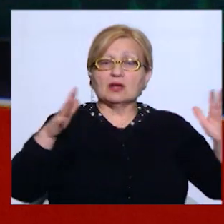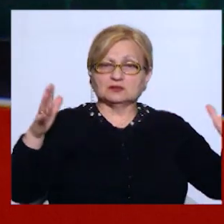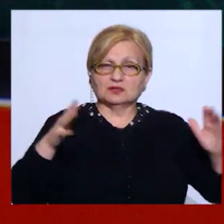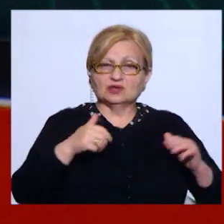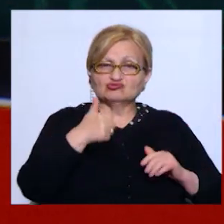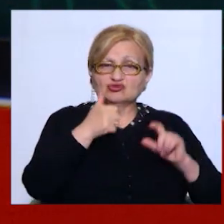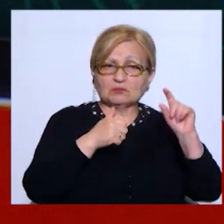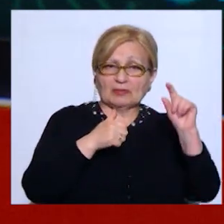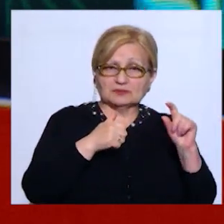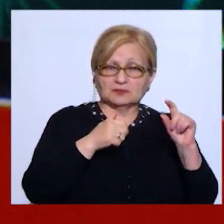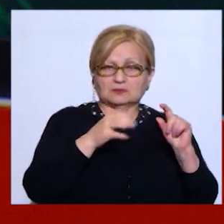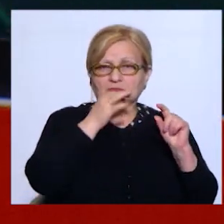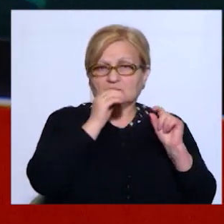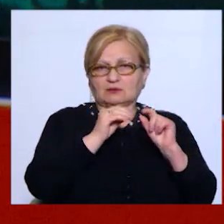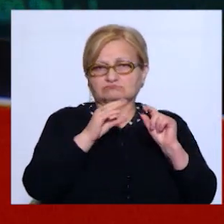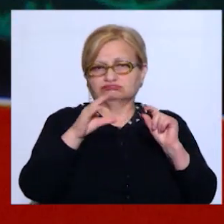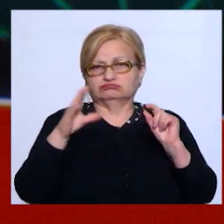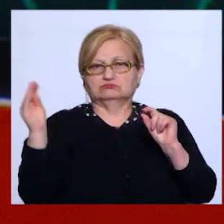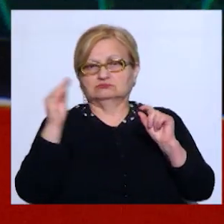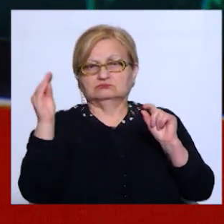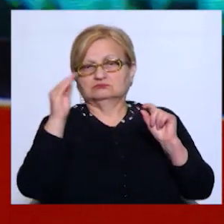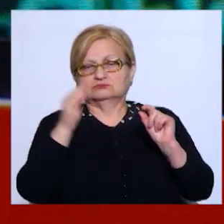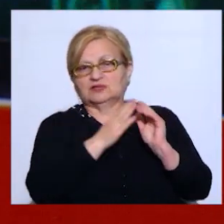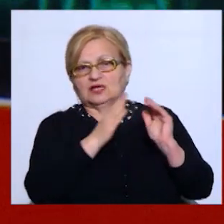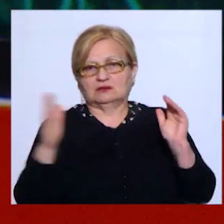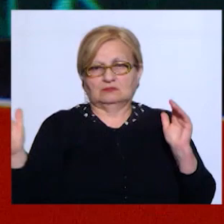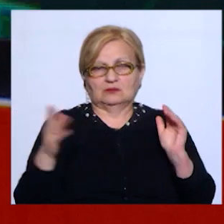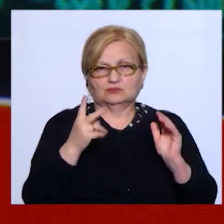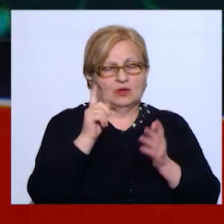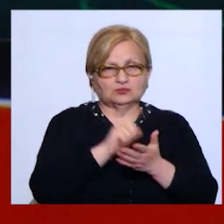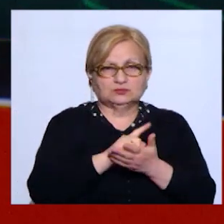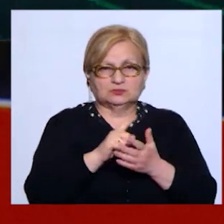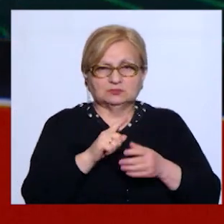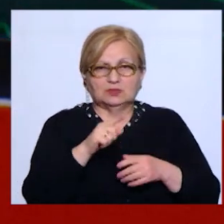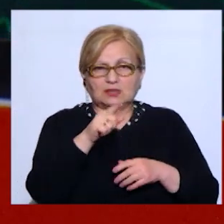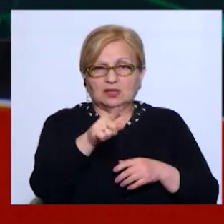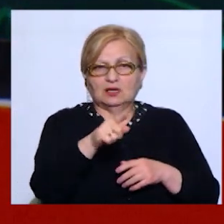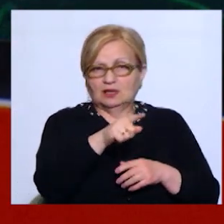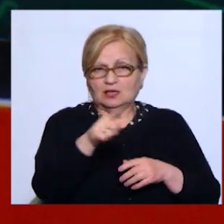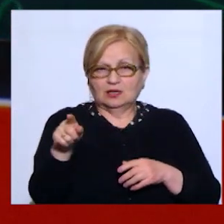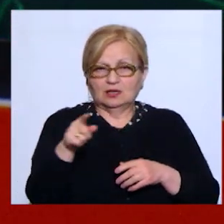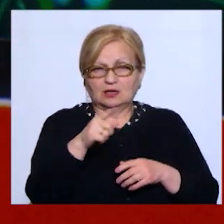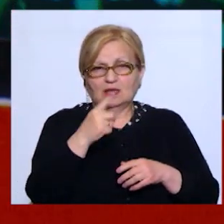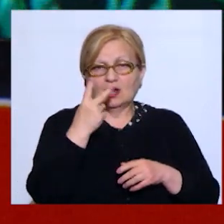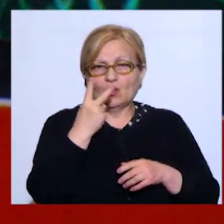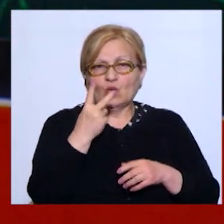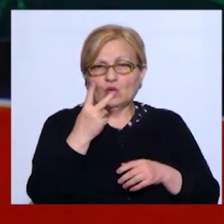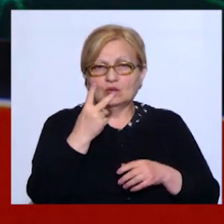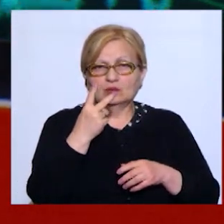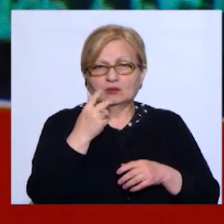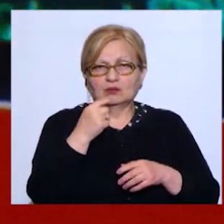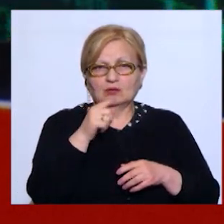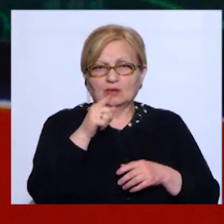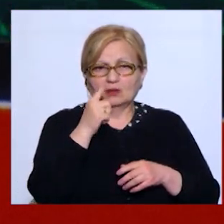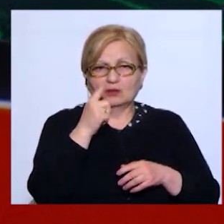იყოს ჯერ პატარა მონაცემები, შემდეგ იყოს თითოეულის ზრდადობით დალაგებული, ხო? ანუ ამ მონაცემებს აქვს ორი მედიანა. უკაცრავად,